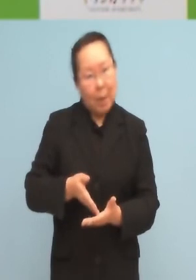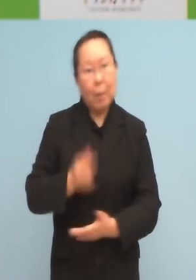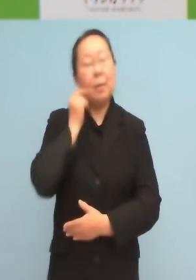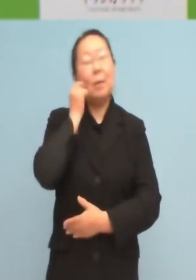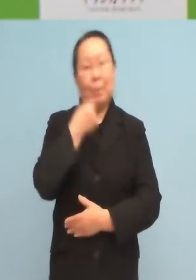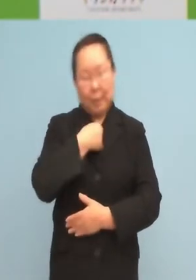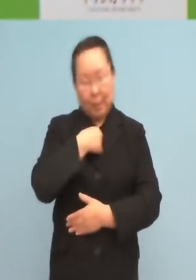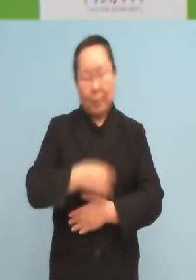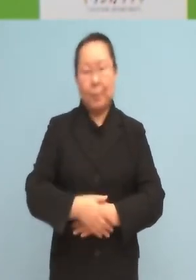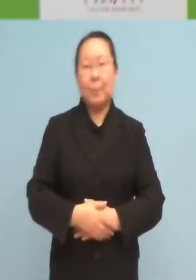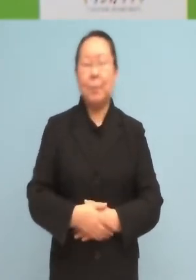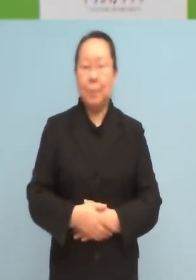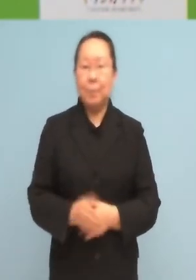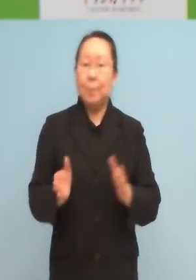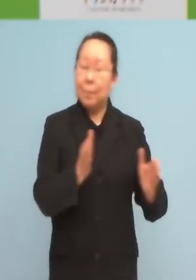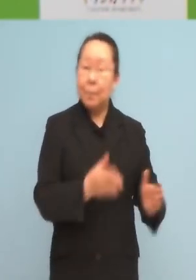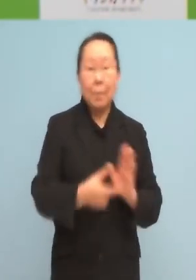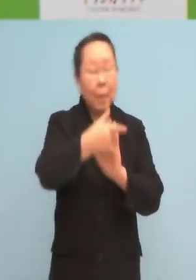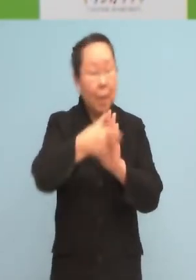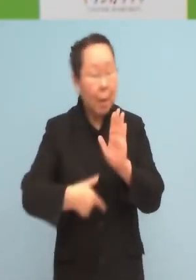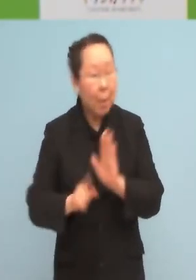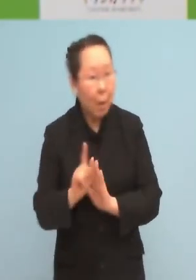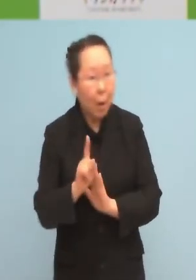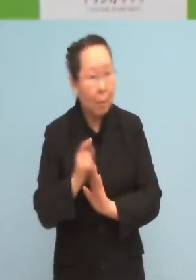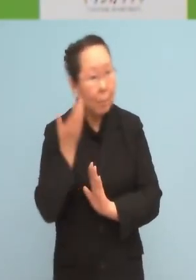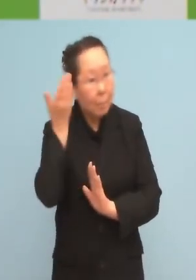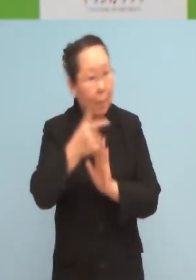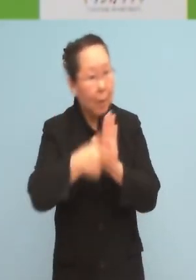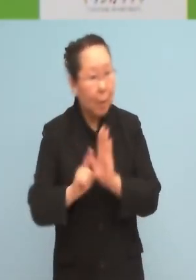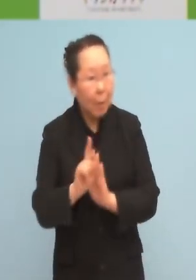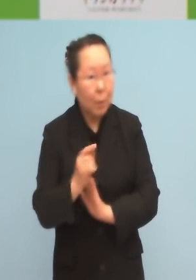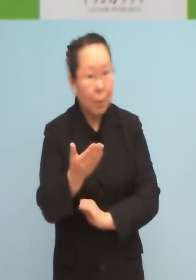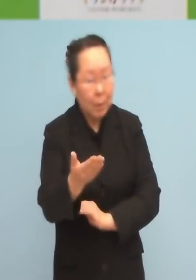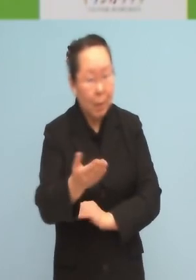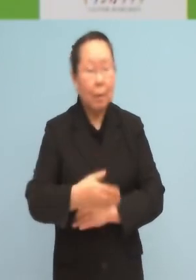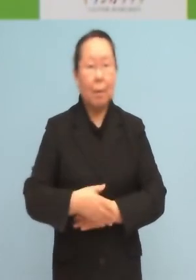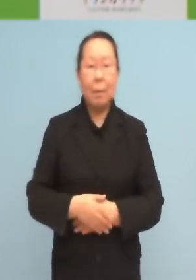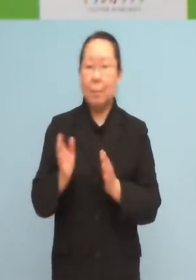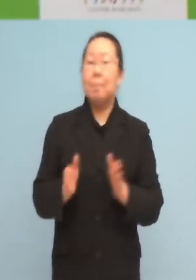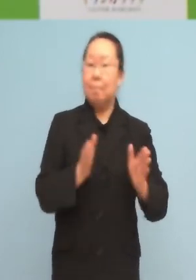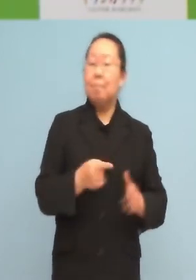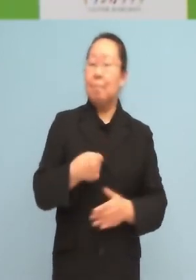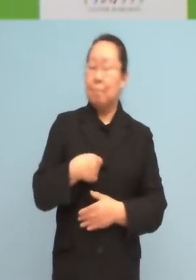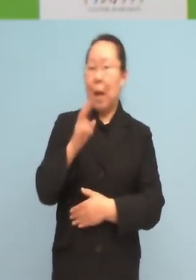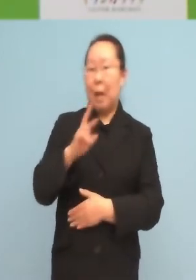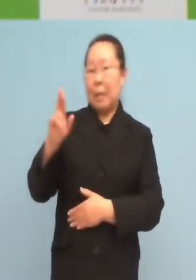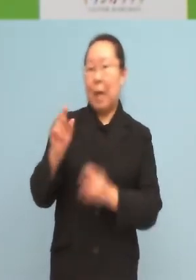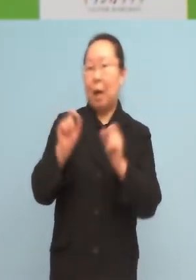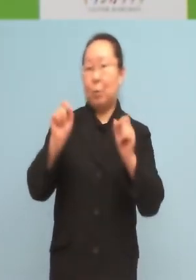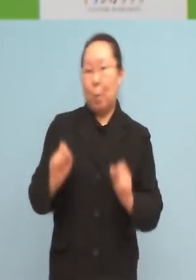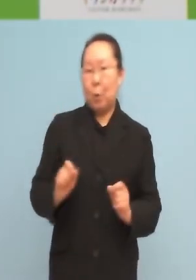。 テーマぐらいはちょっと どんなテーマだったかっていうのも、 あの JR の問題とかです